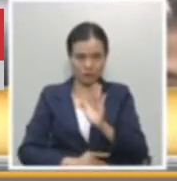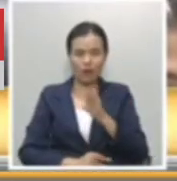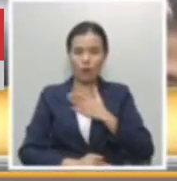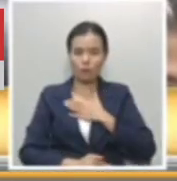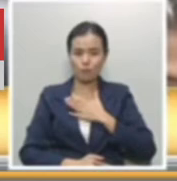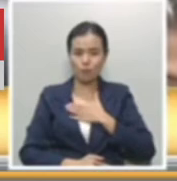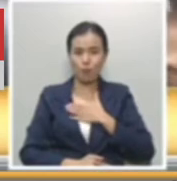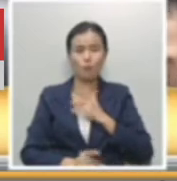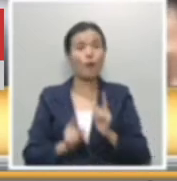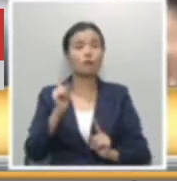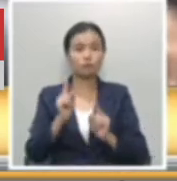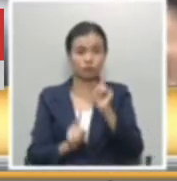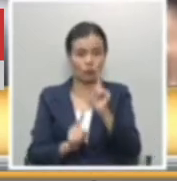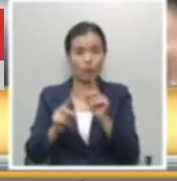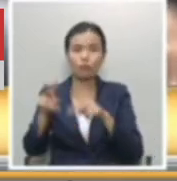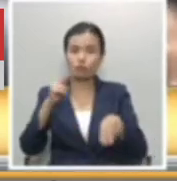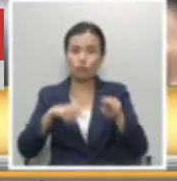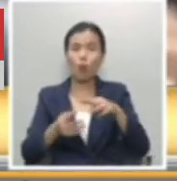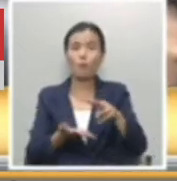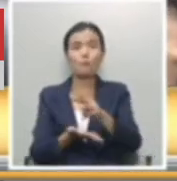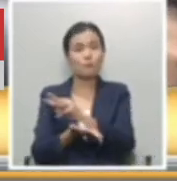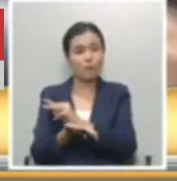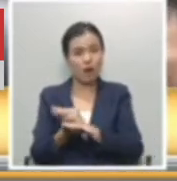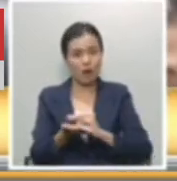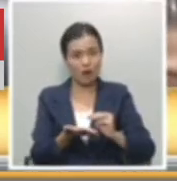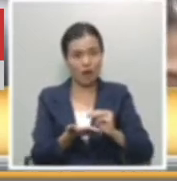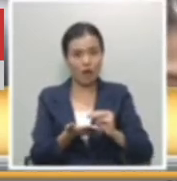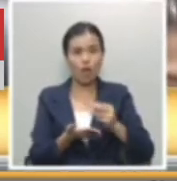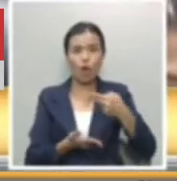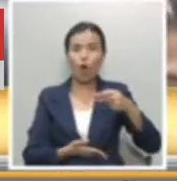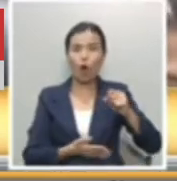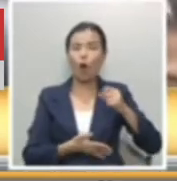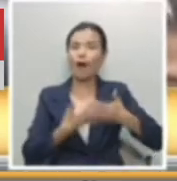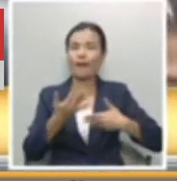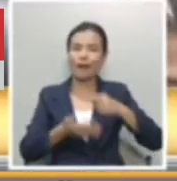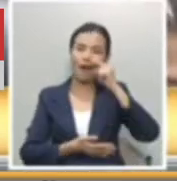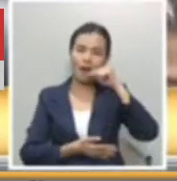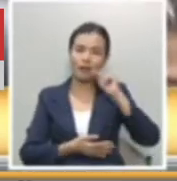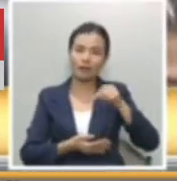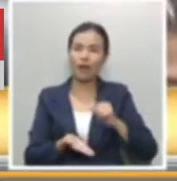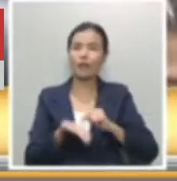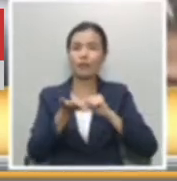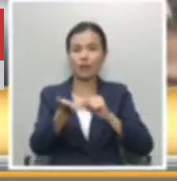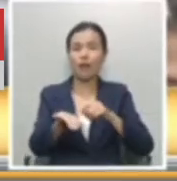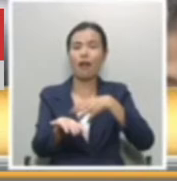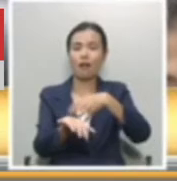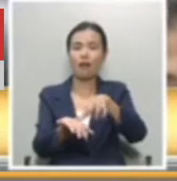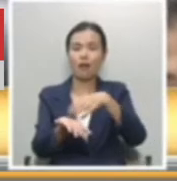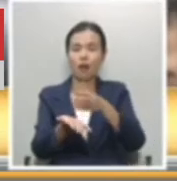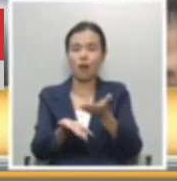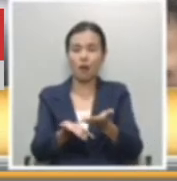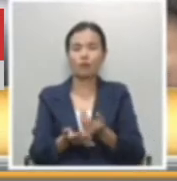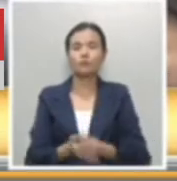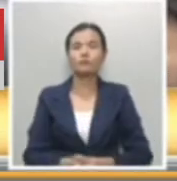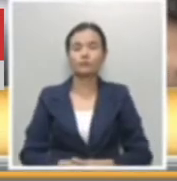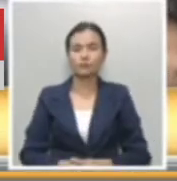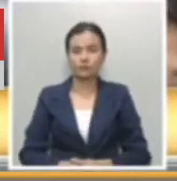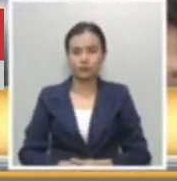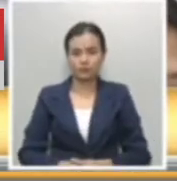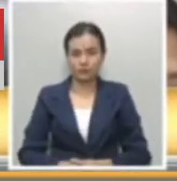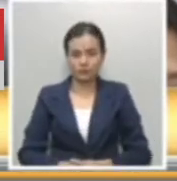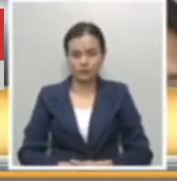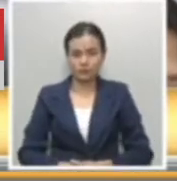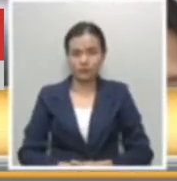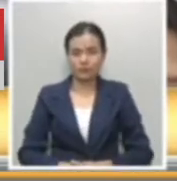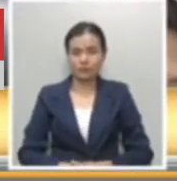ผลสำรวจของมหาวิทยาลัยหอการค้าไทยตามที่ผมได้กราบเรียนไปทราบแล้วเนี่ยนะครับเพราะนั้น